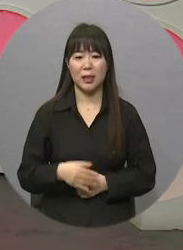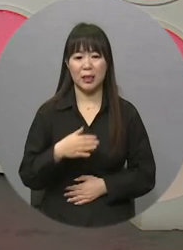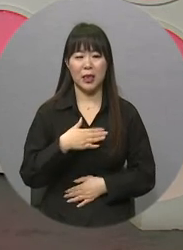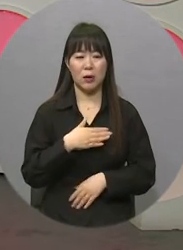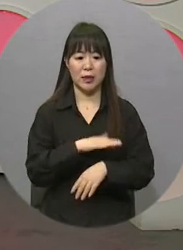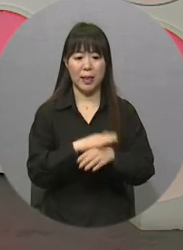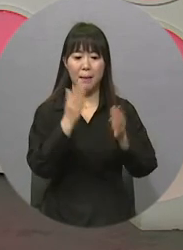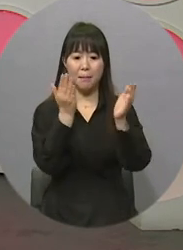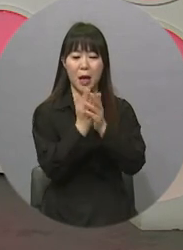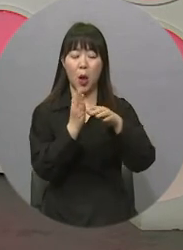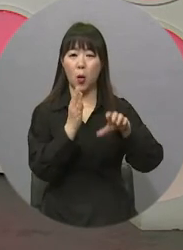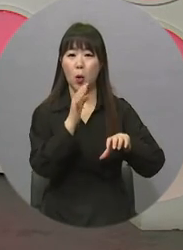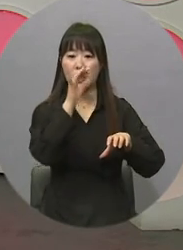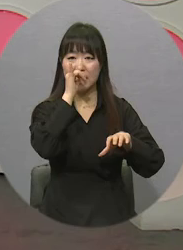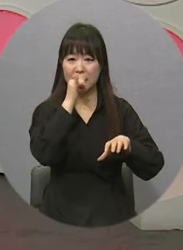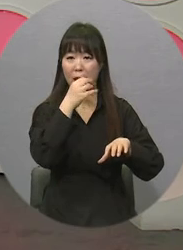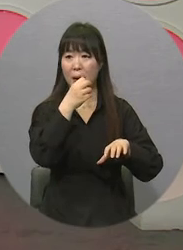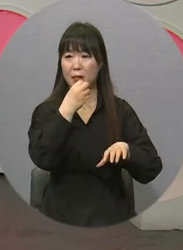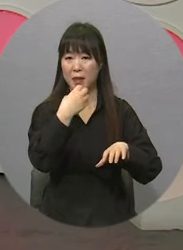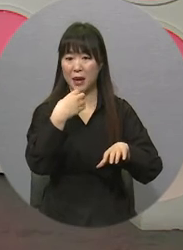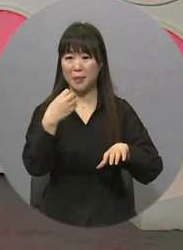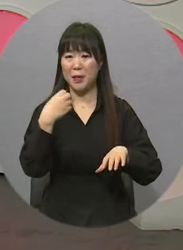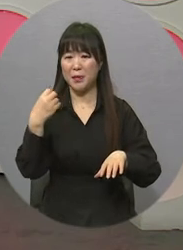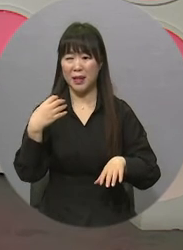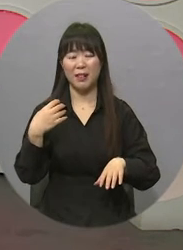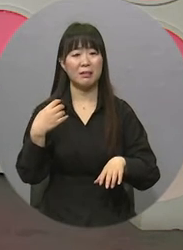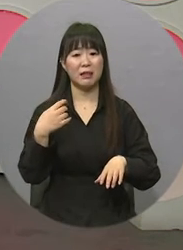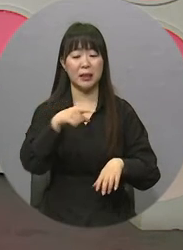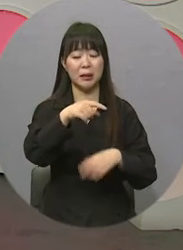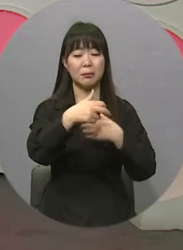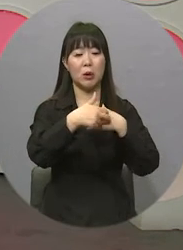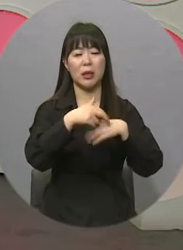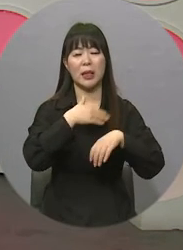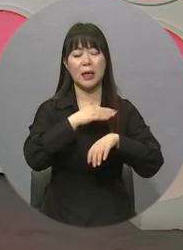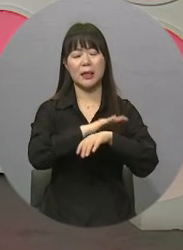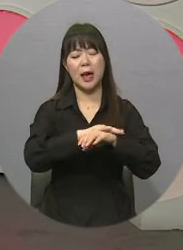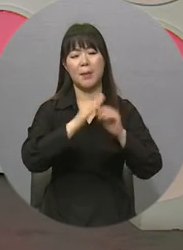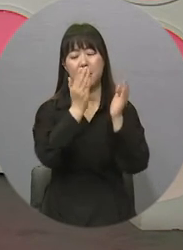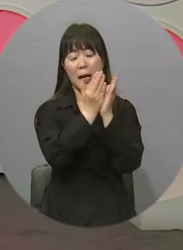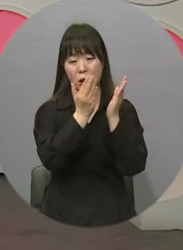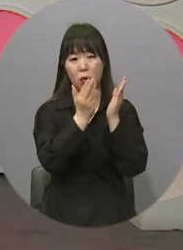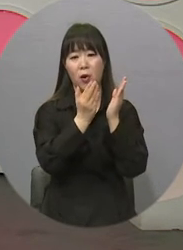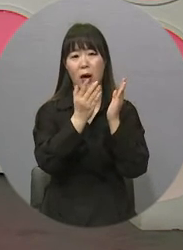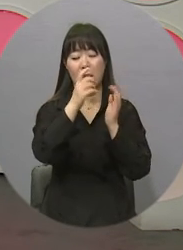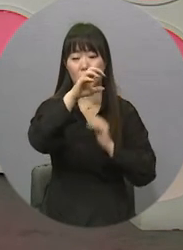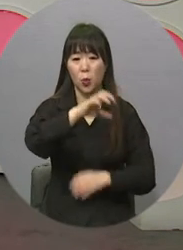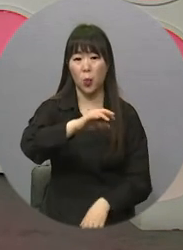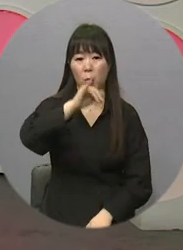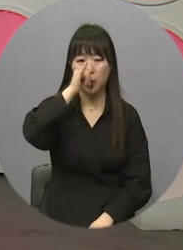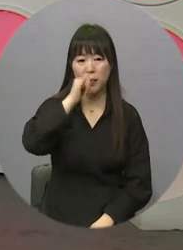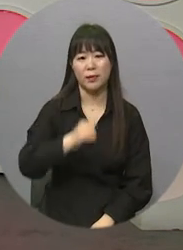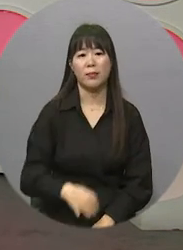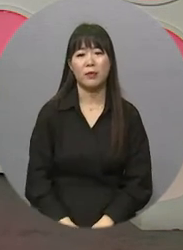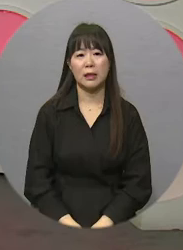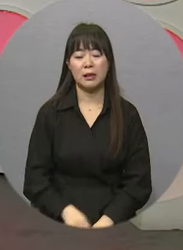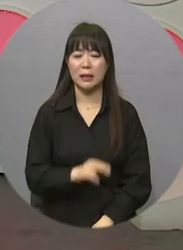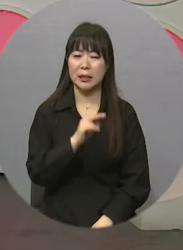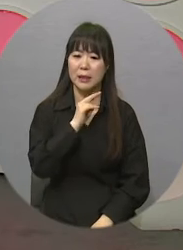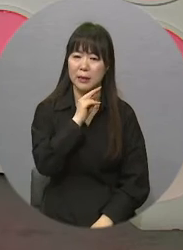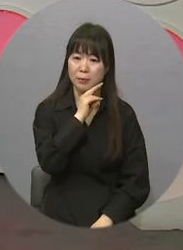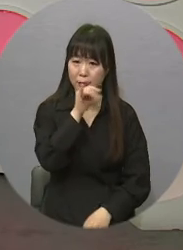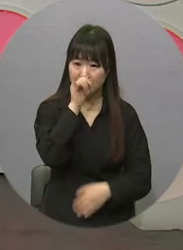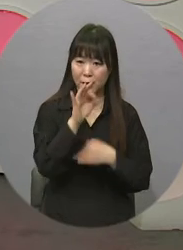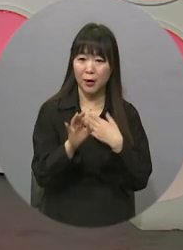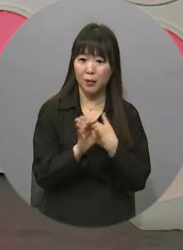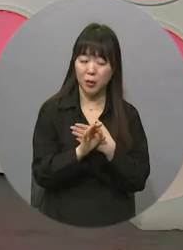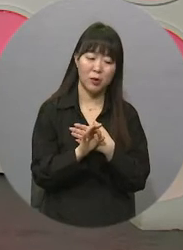자기하고 맞는 데가 있다는 얘기를 하잖아요. 어르신들이. 그 병원이 나랑 잘 맞아. 이런 병원들이 있거든요. 그래서 이게 뭐 의심스럽다